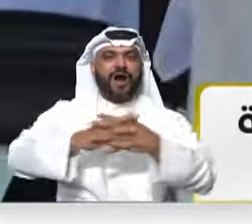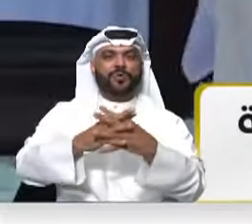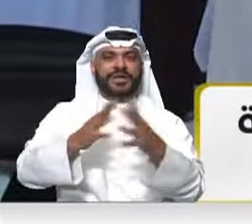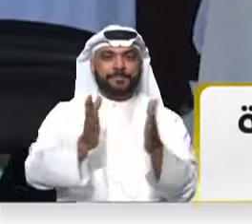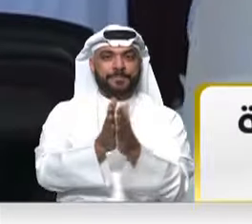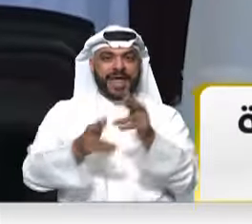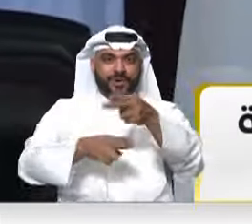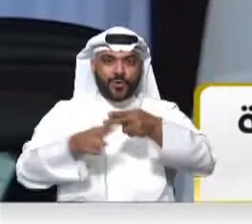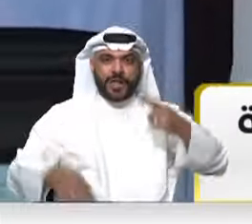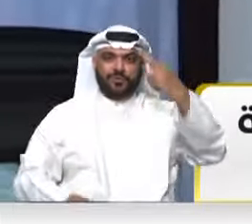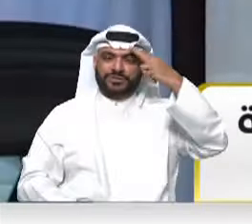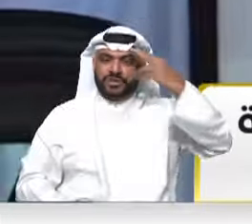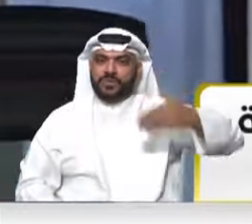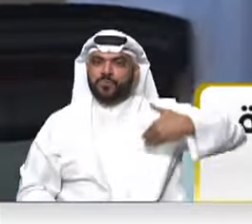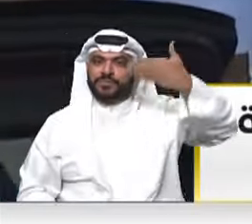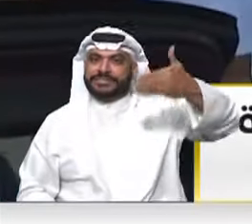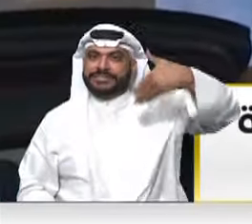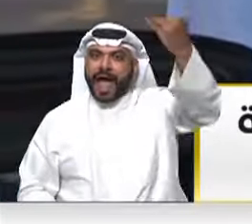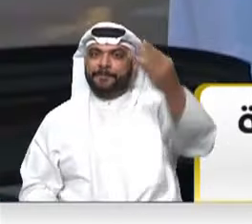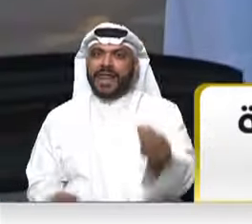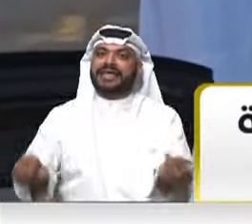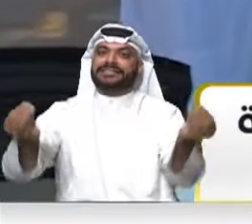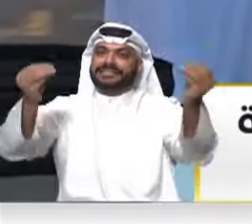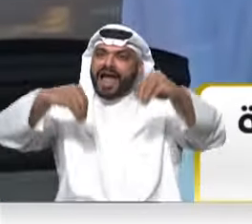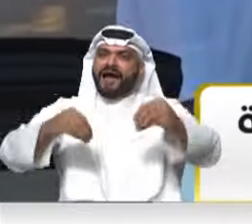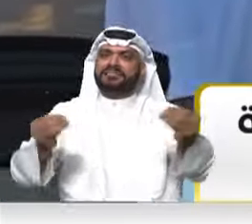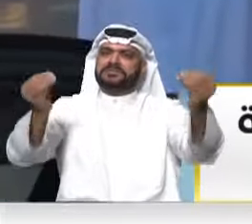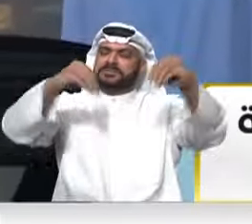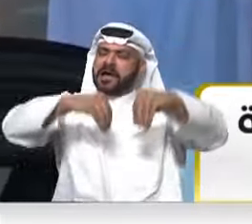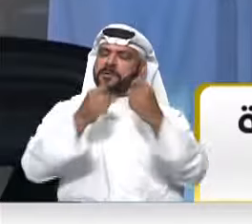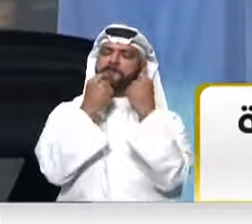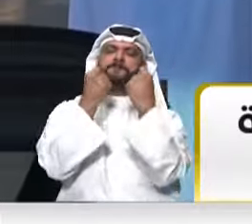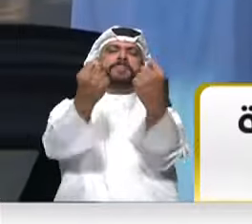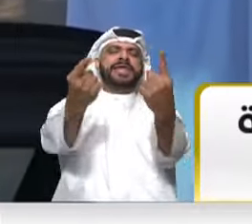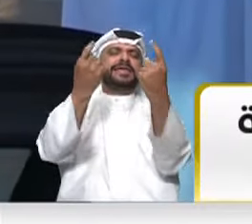الشقيقين وتعزيز التكامل الراسخ والوثيقة